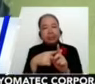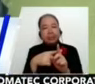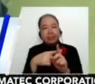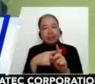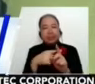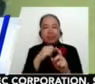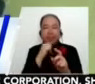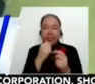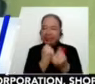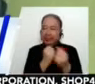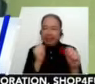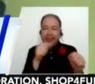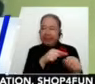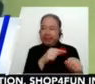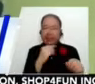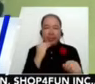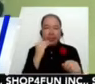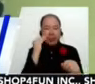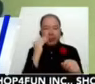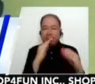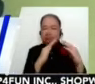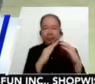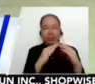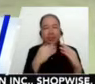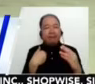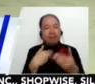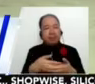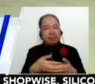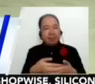bahay. Isa pa, may baby ka, ma'am? May baby po ako.